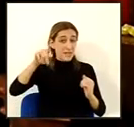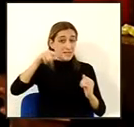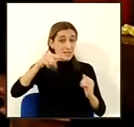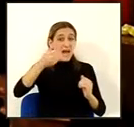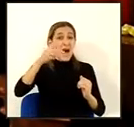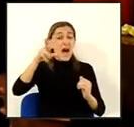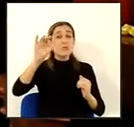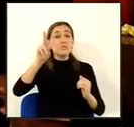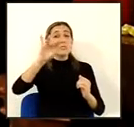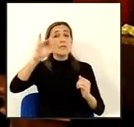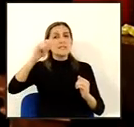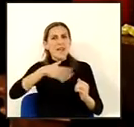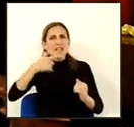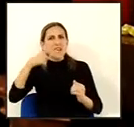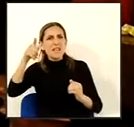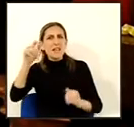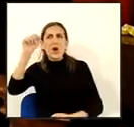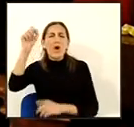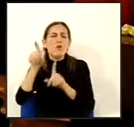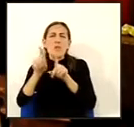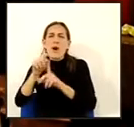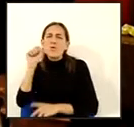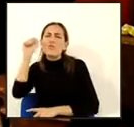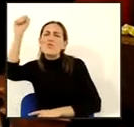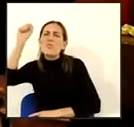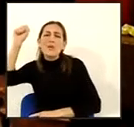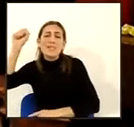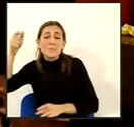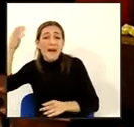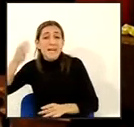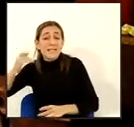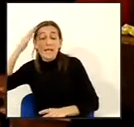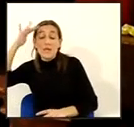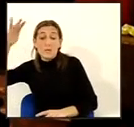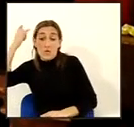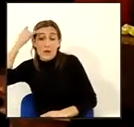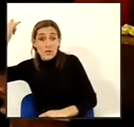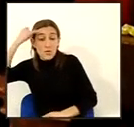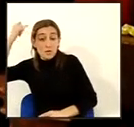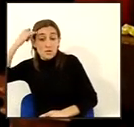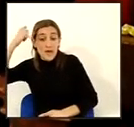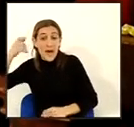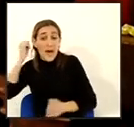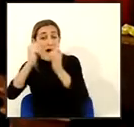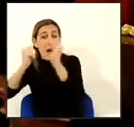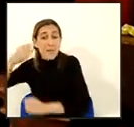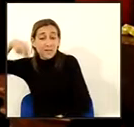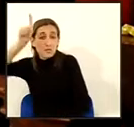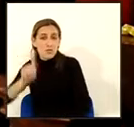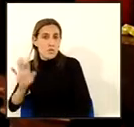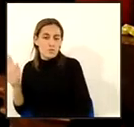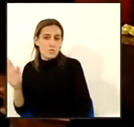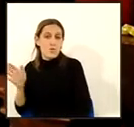comunisme no hagi sigut la ideologia més sanitària de la història. L'apologia del comunisme tindria que